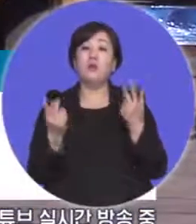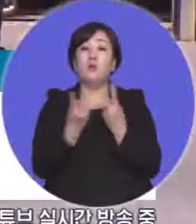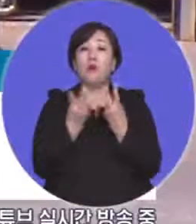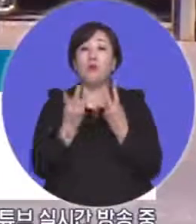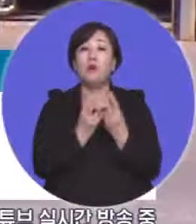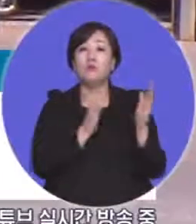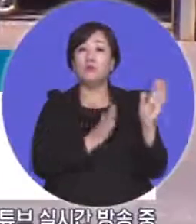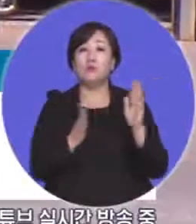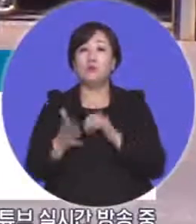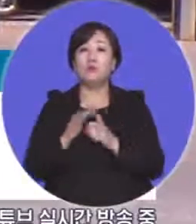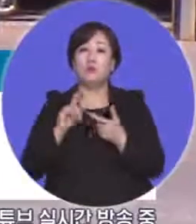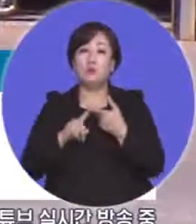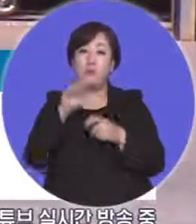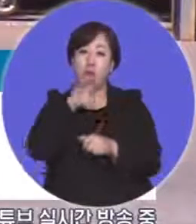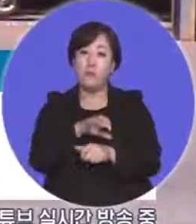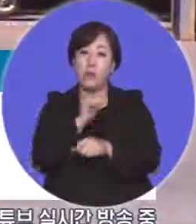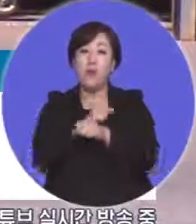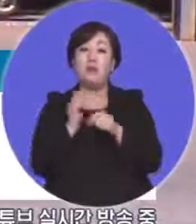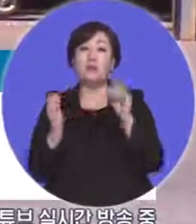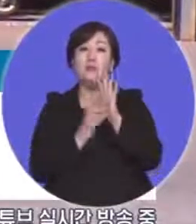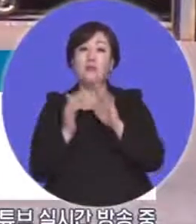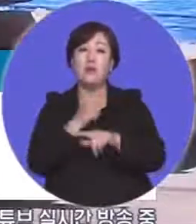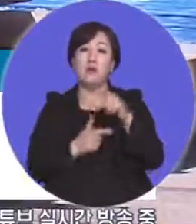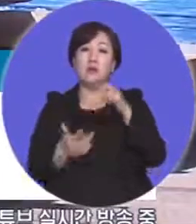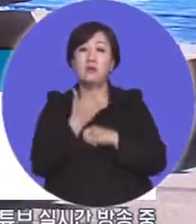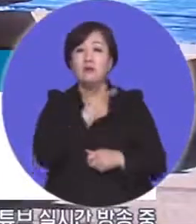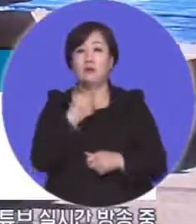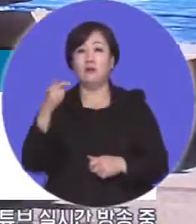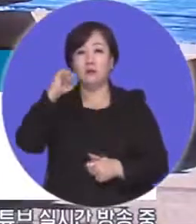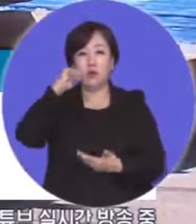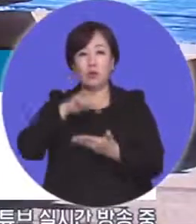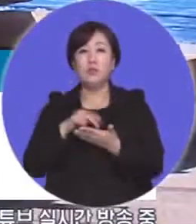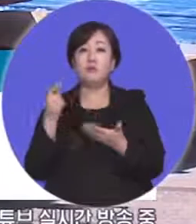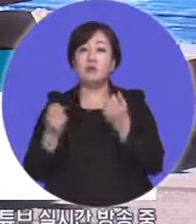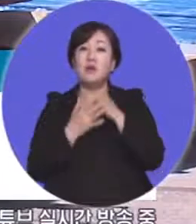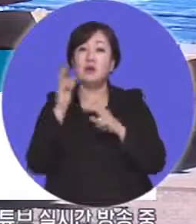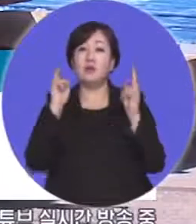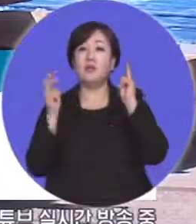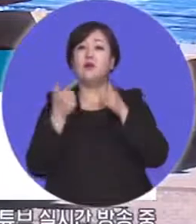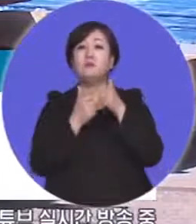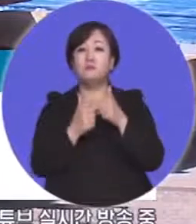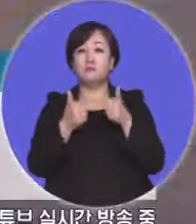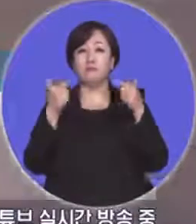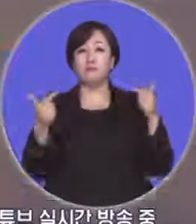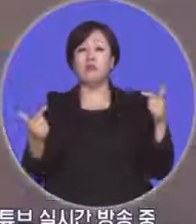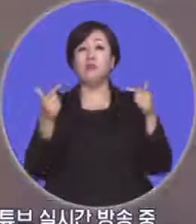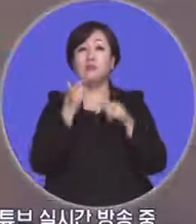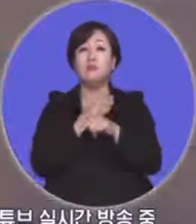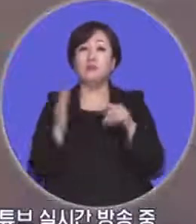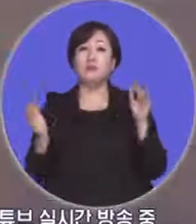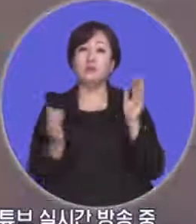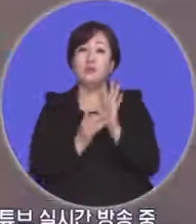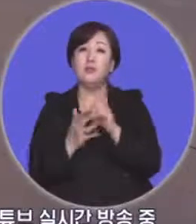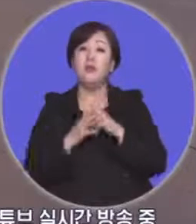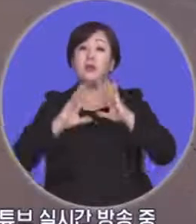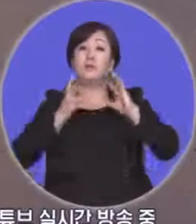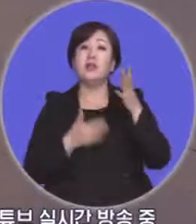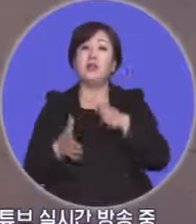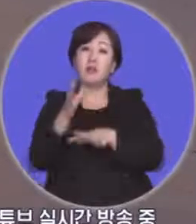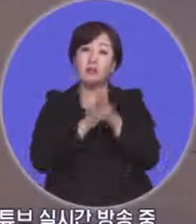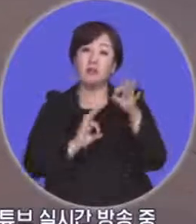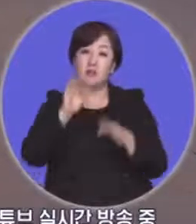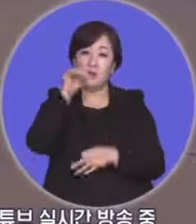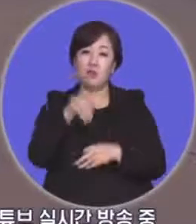악화와 자금 압박으로 생존 한계 상황에 몰린 기업들이 점차 늘어나고 있습니다. 세계 경제가